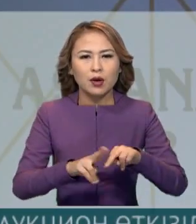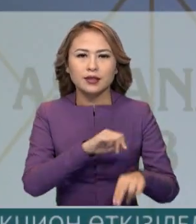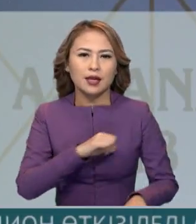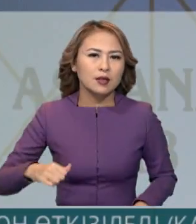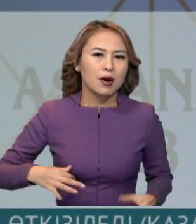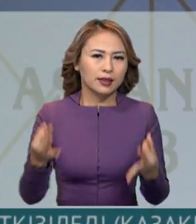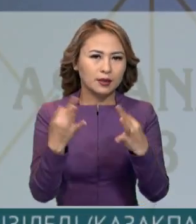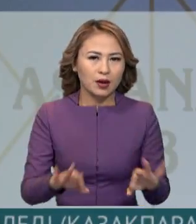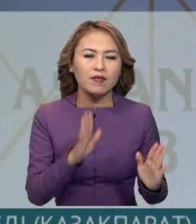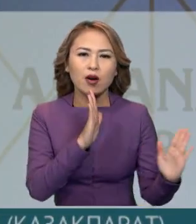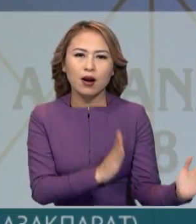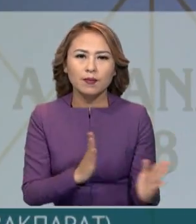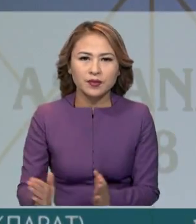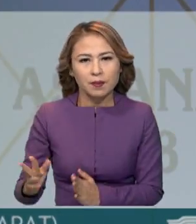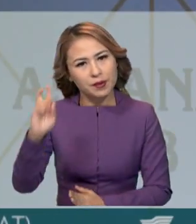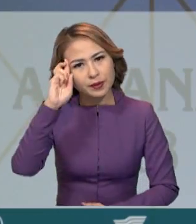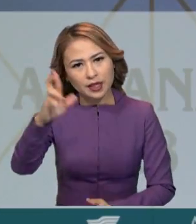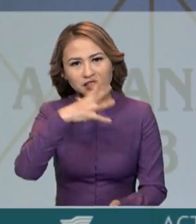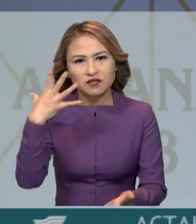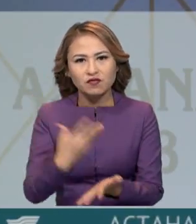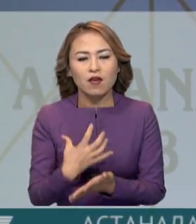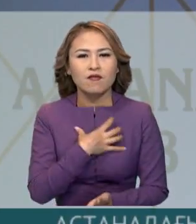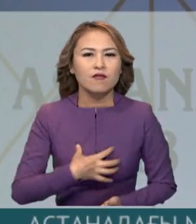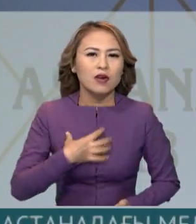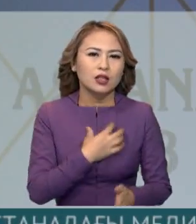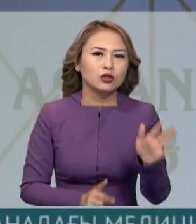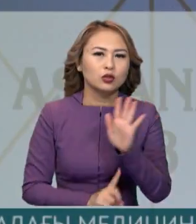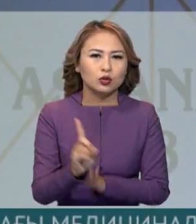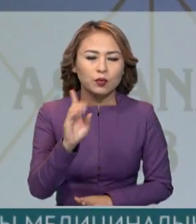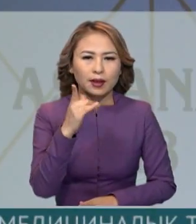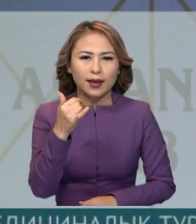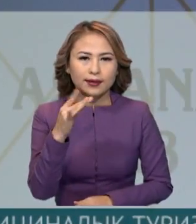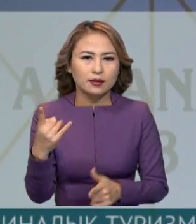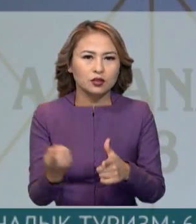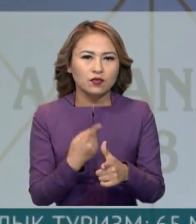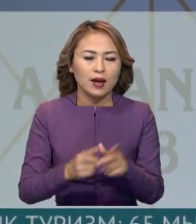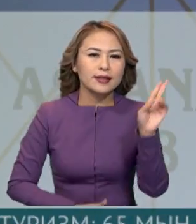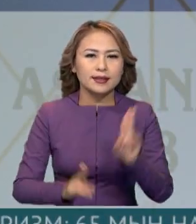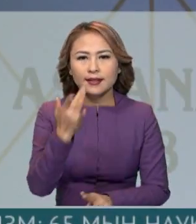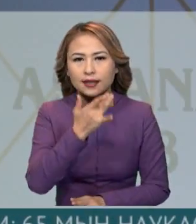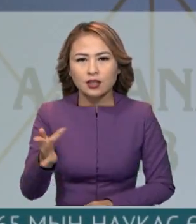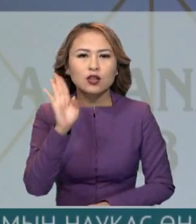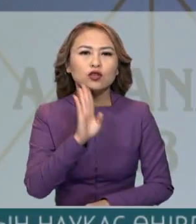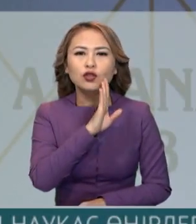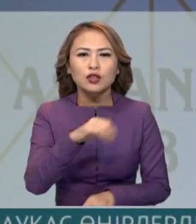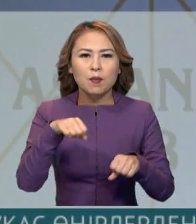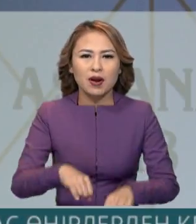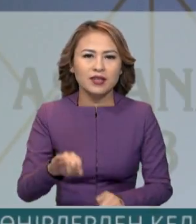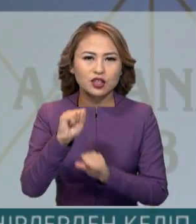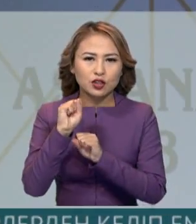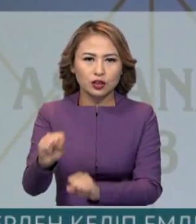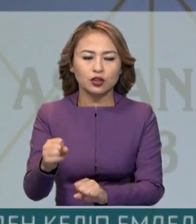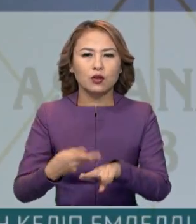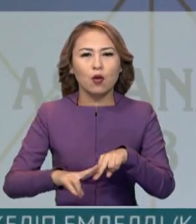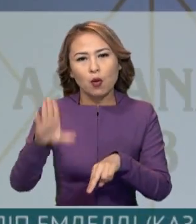демократиялық жүйе қалыптасқан. Мемлекетіміздің маңызды бағыттарының бірі гендерлік саясат пен әйелдердің құқықтарын қорғау мен